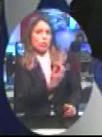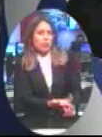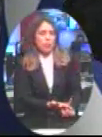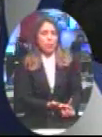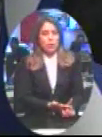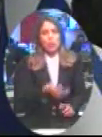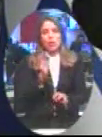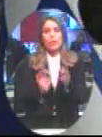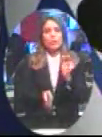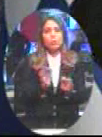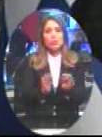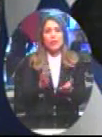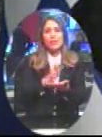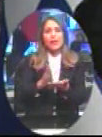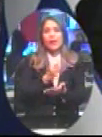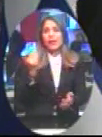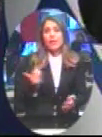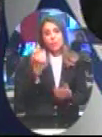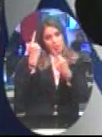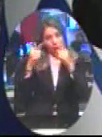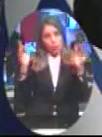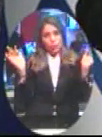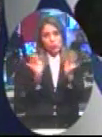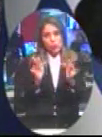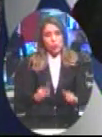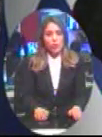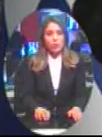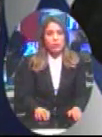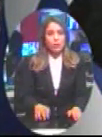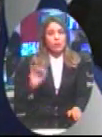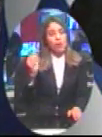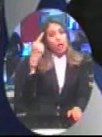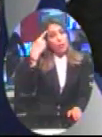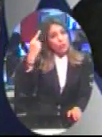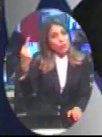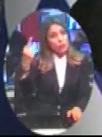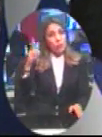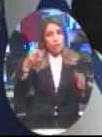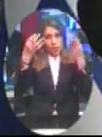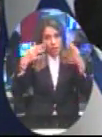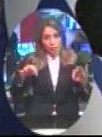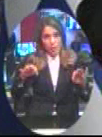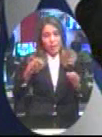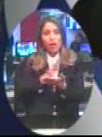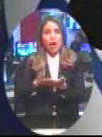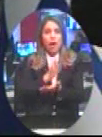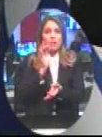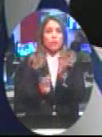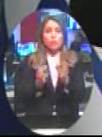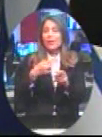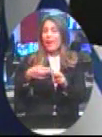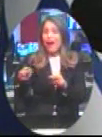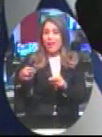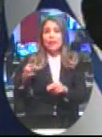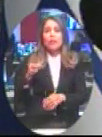יכניע בין עמדות סותרות. האם יעלה על הדעת לכבד את הכרעת בית המשפט רק כאשר היא